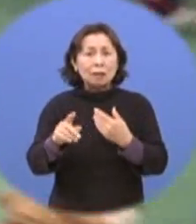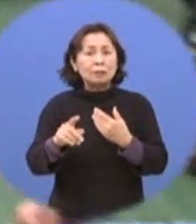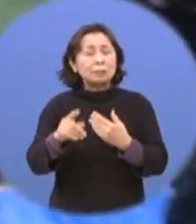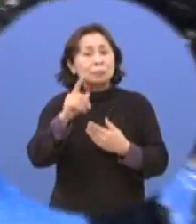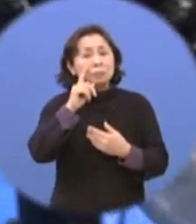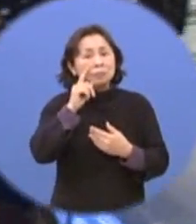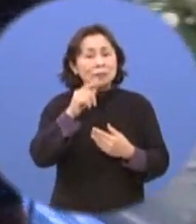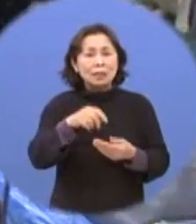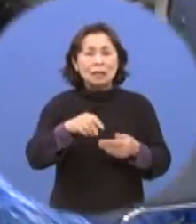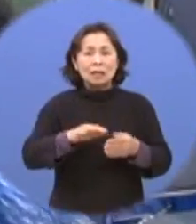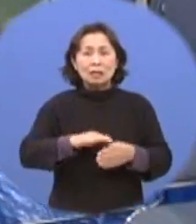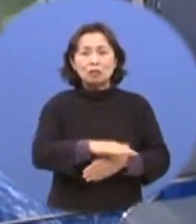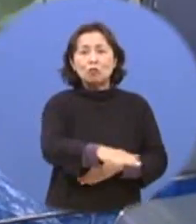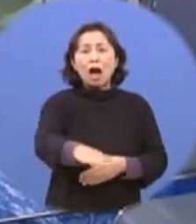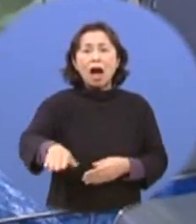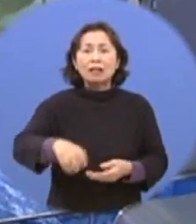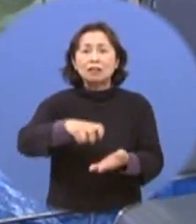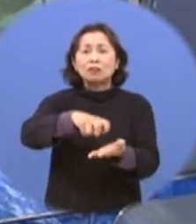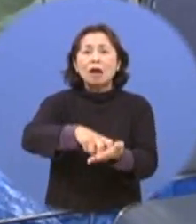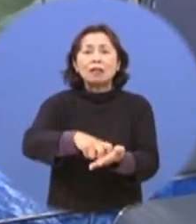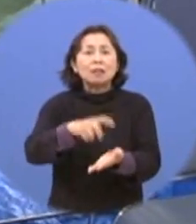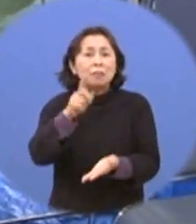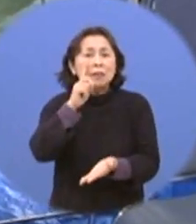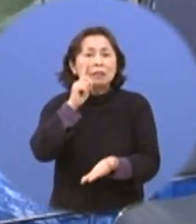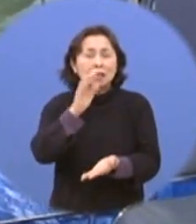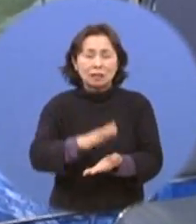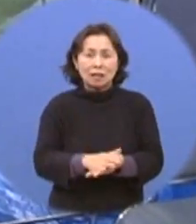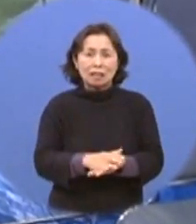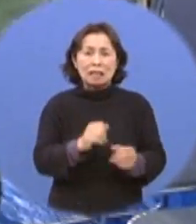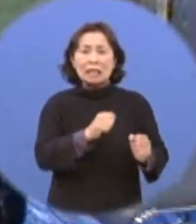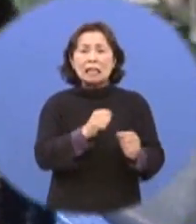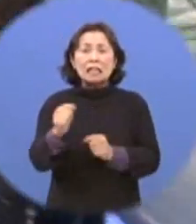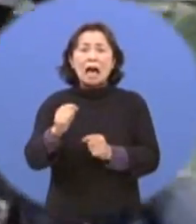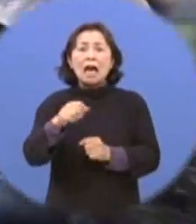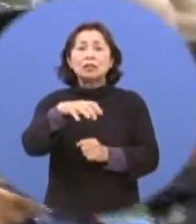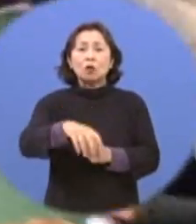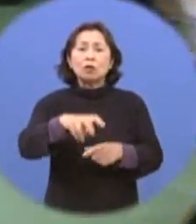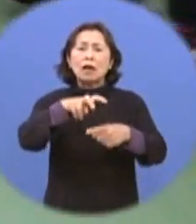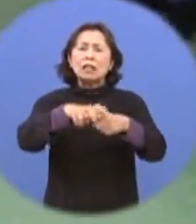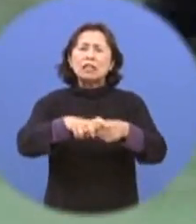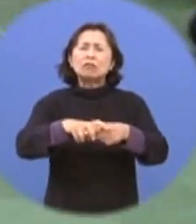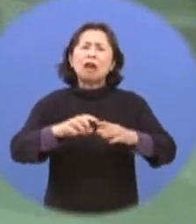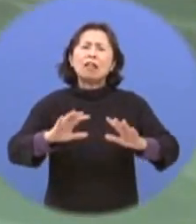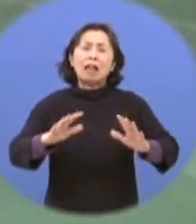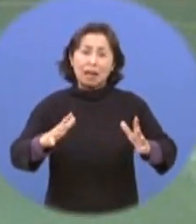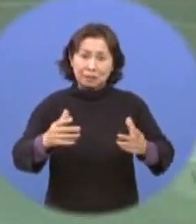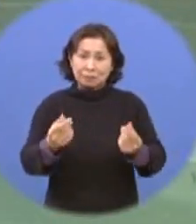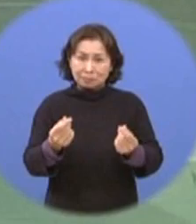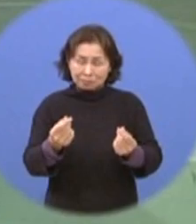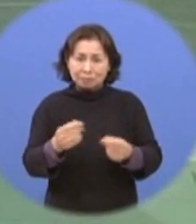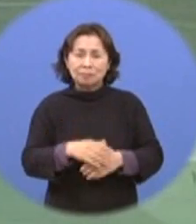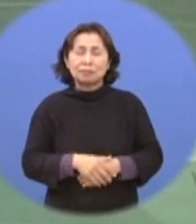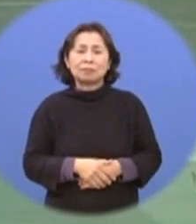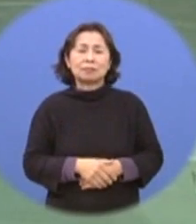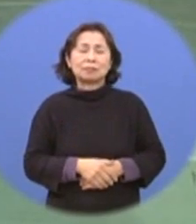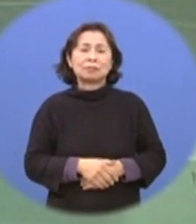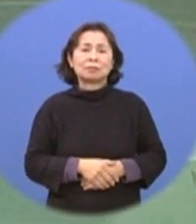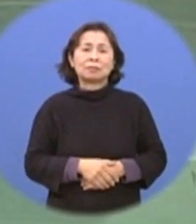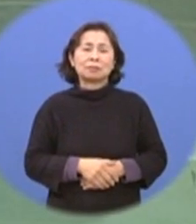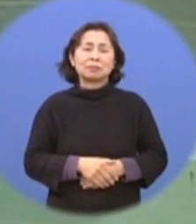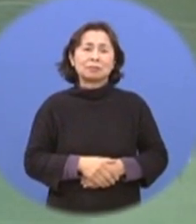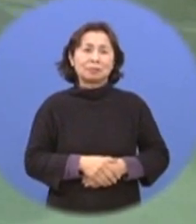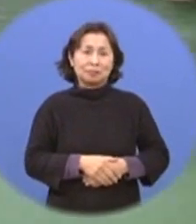避難所は椅子がございませんあの足が論中な方はどうぞ一度版はでケル港